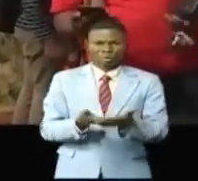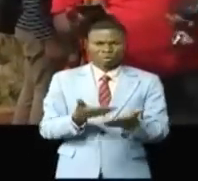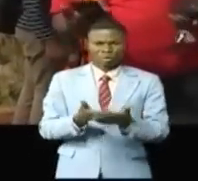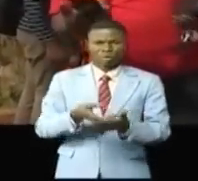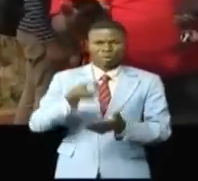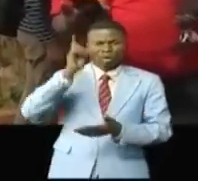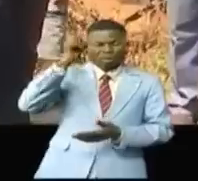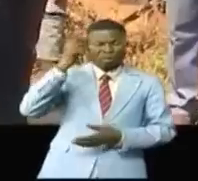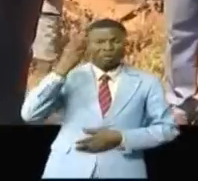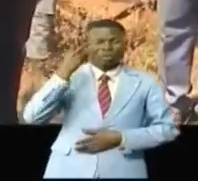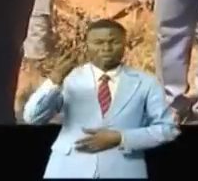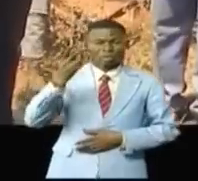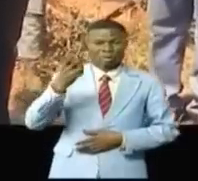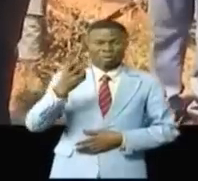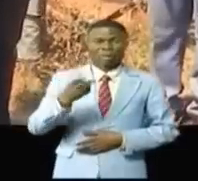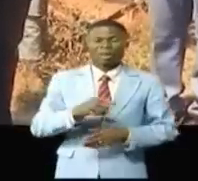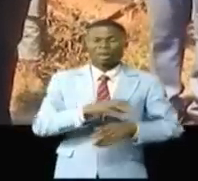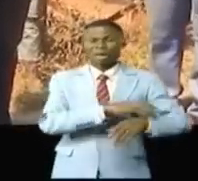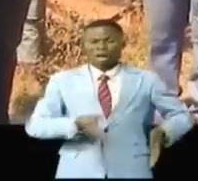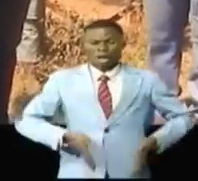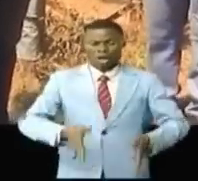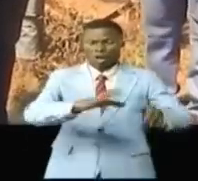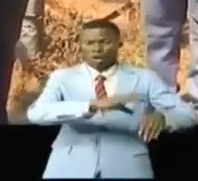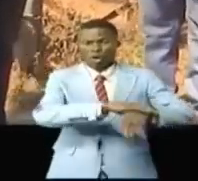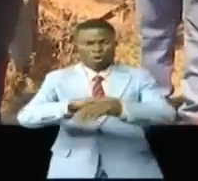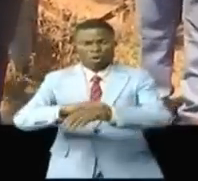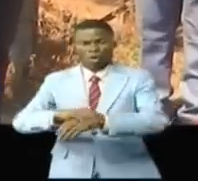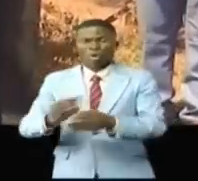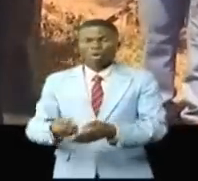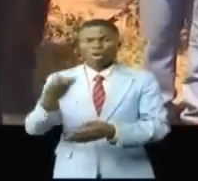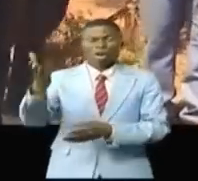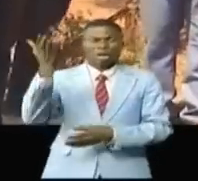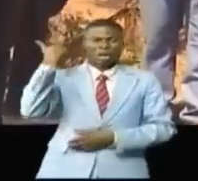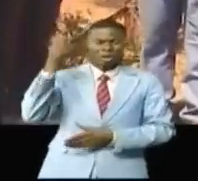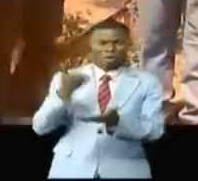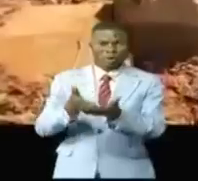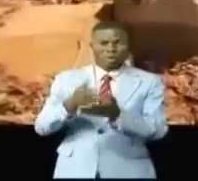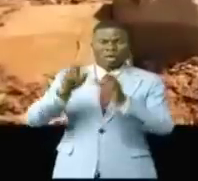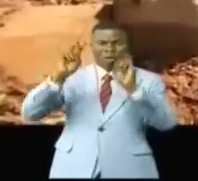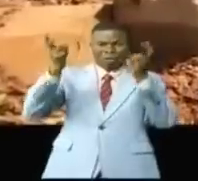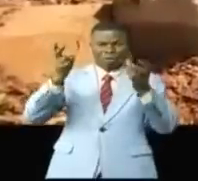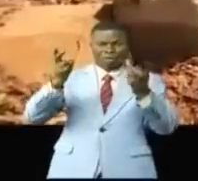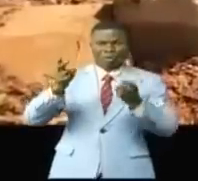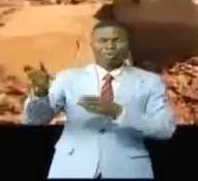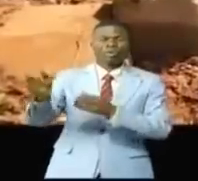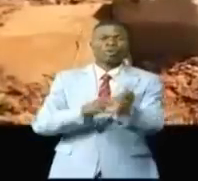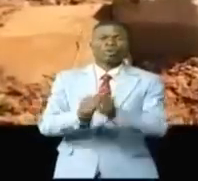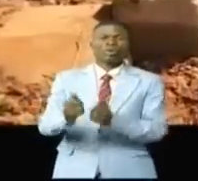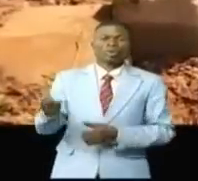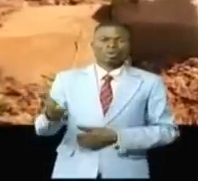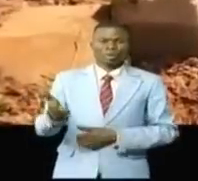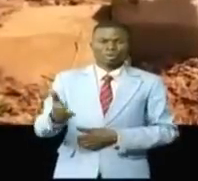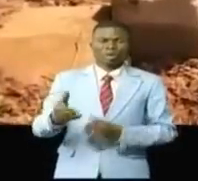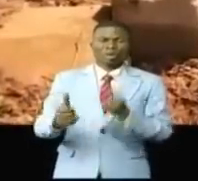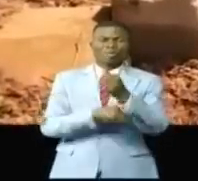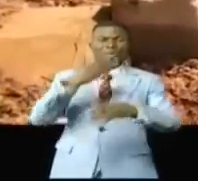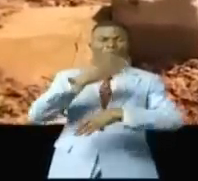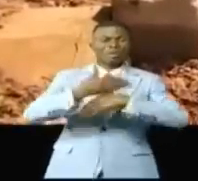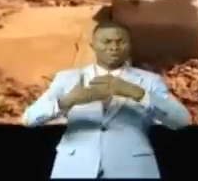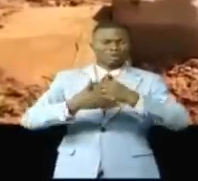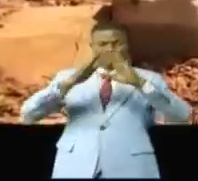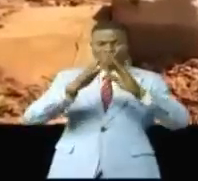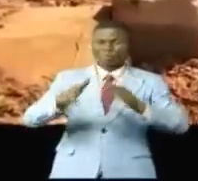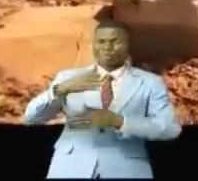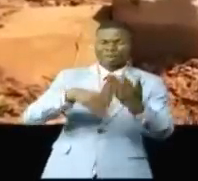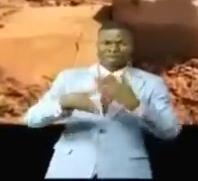premier vu, la conduite des N qui alimente la partie basse de la ville a été endommagée par ces hors-la-loi